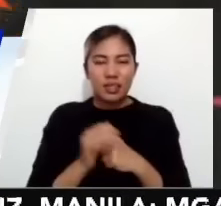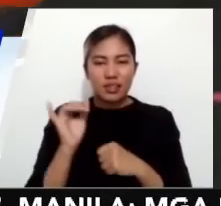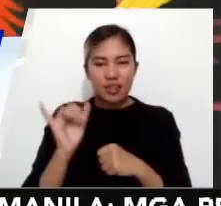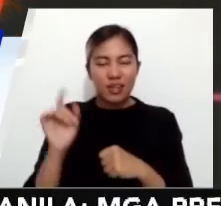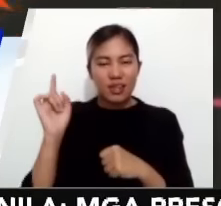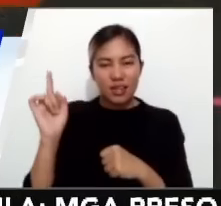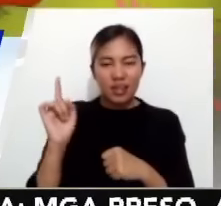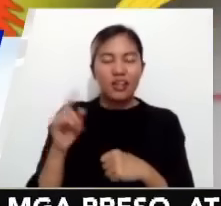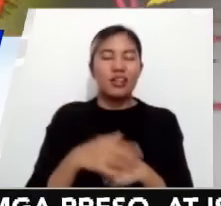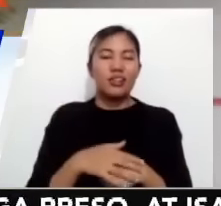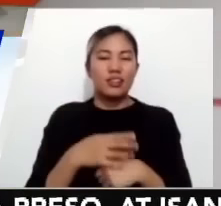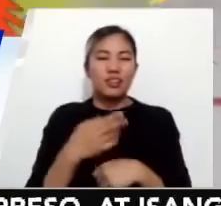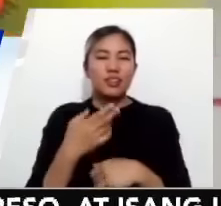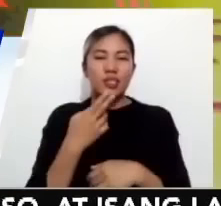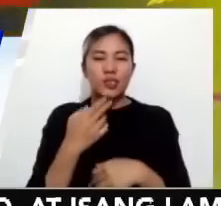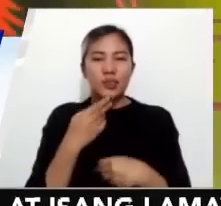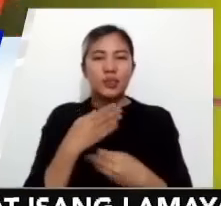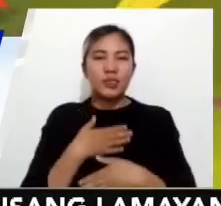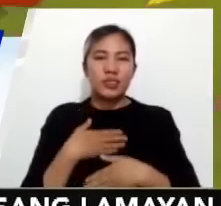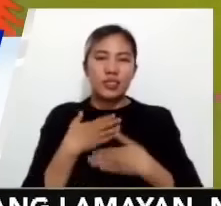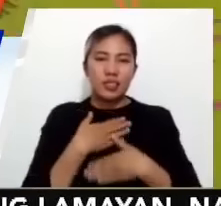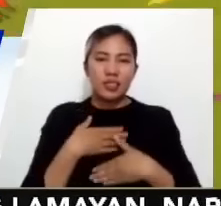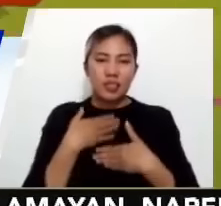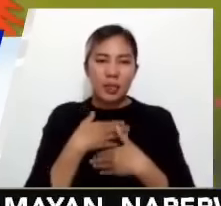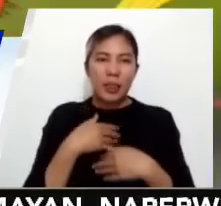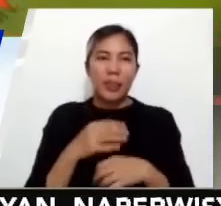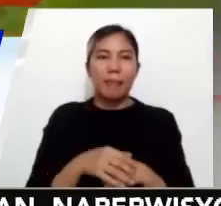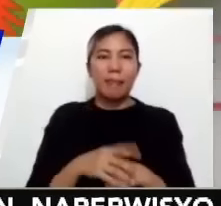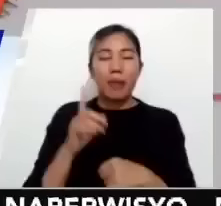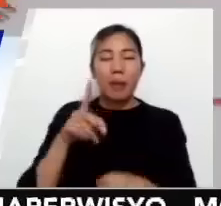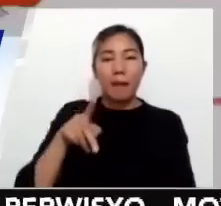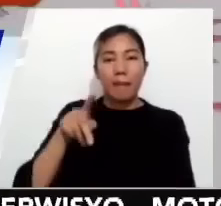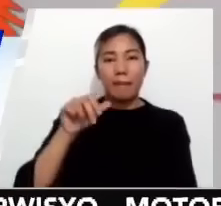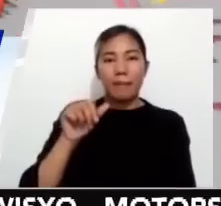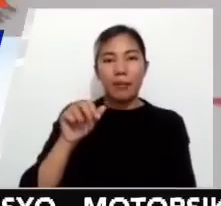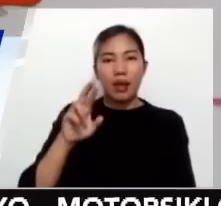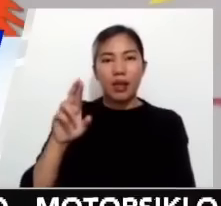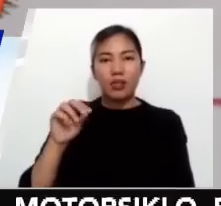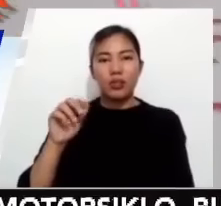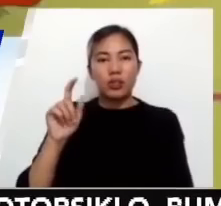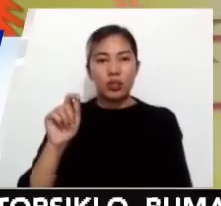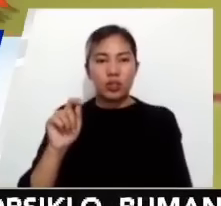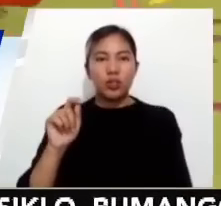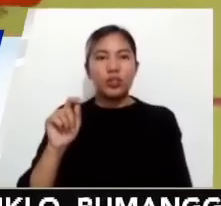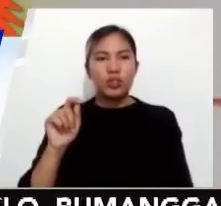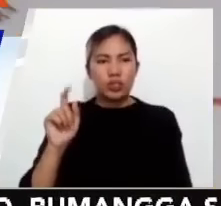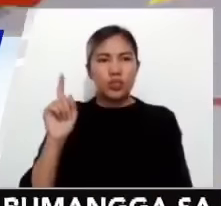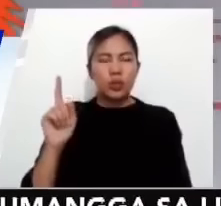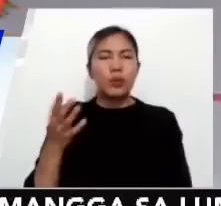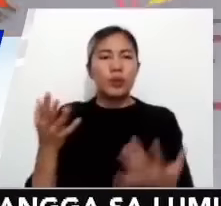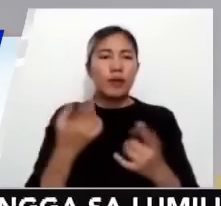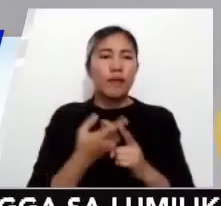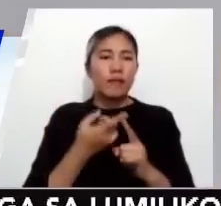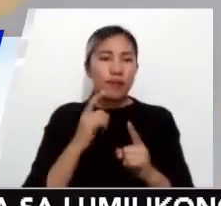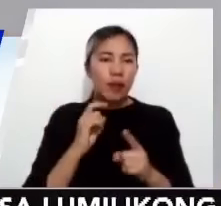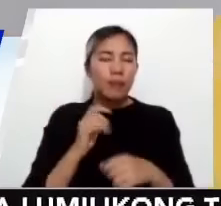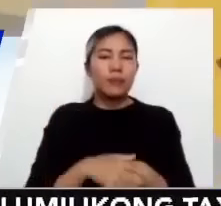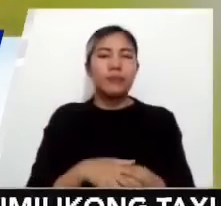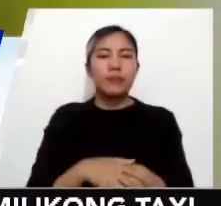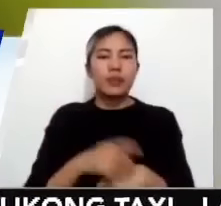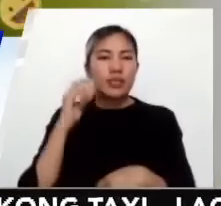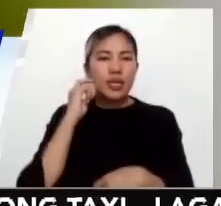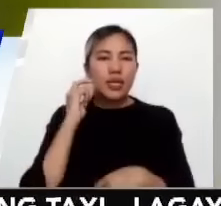vibes na video ng Indian ringneck parrot na si Nuki na taga Riyadh, Saudi Arabia. Imbis na sagutin ang tanong ng